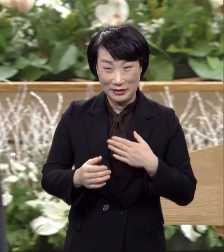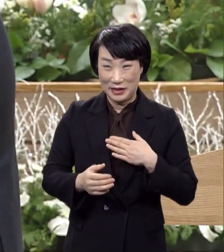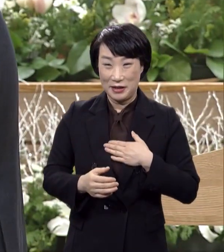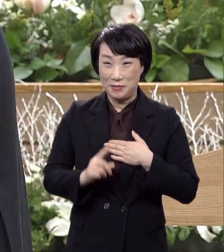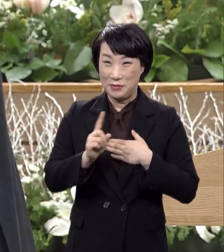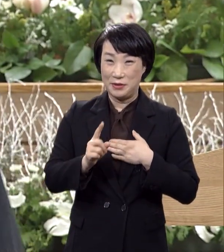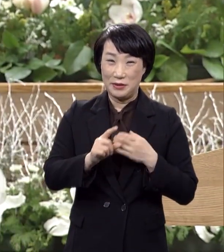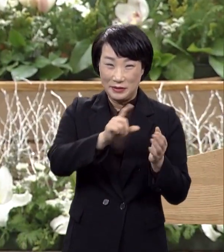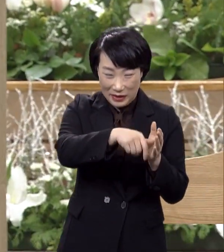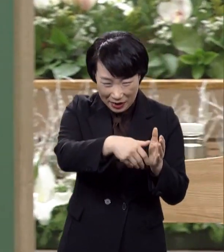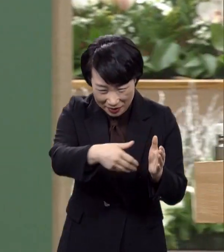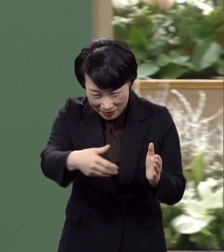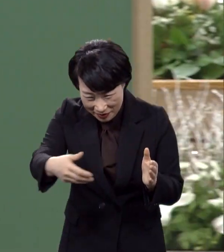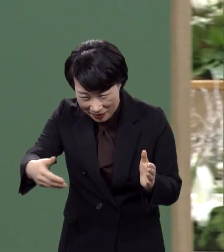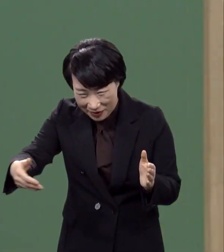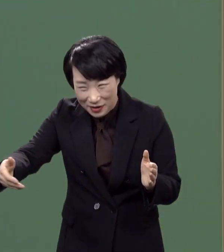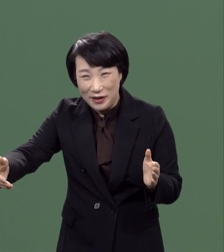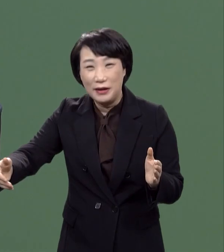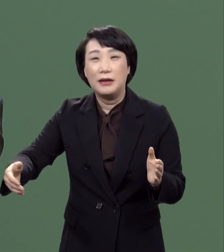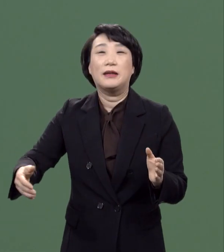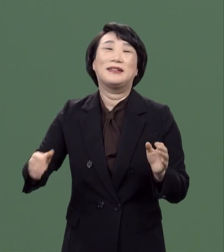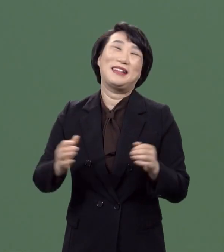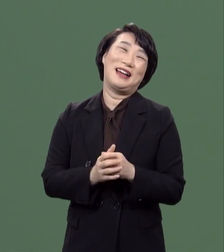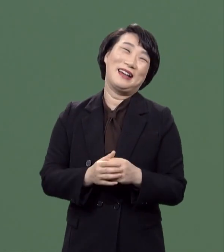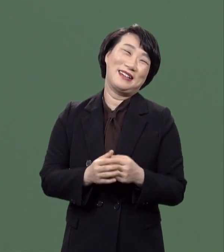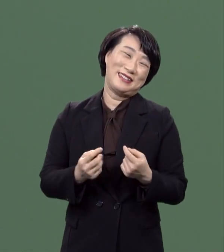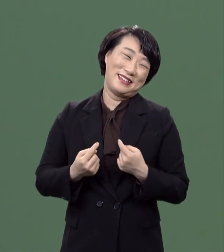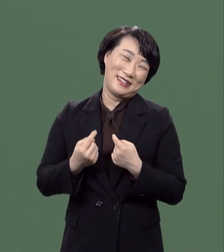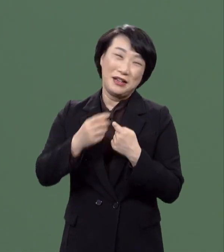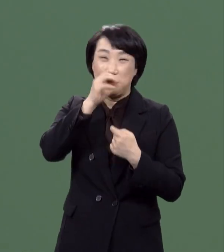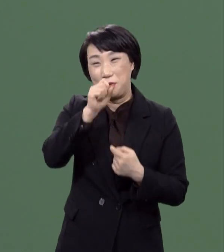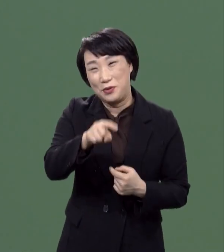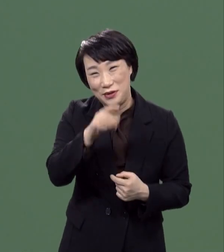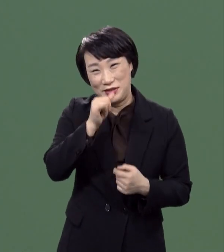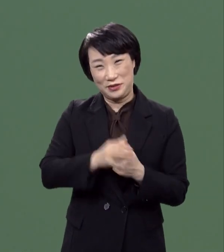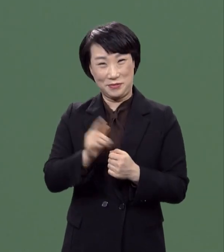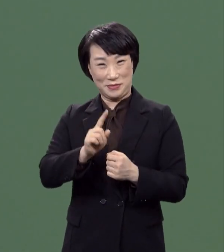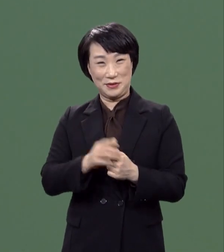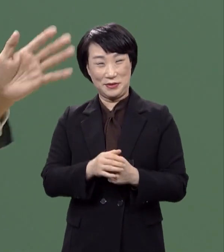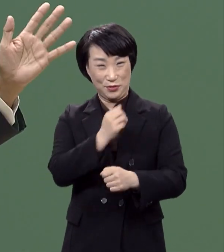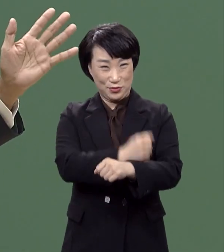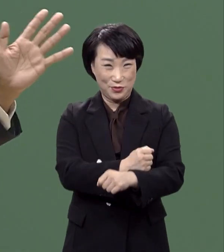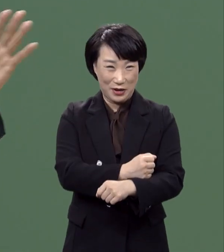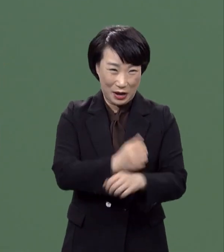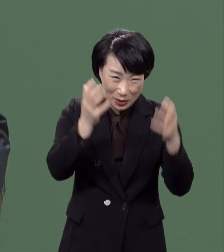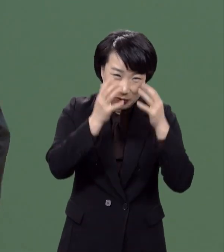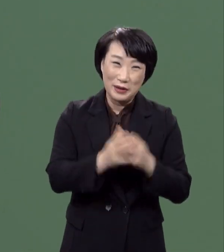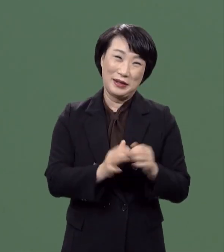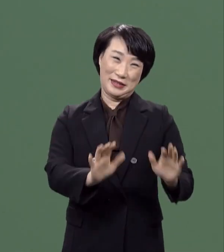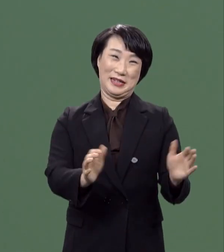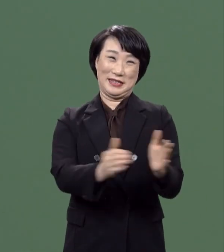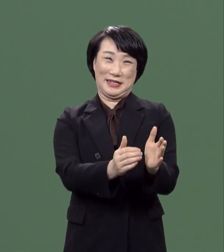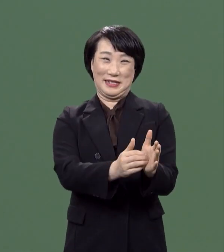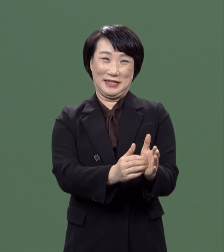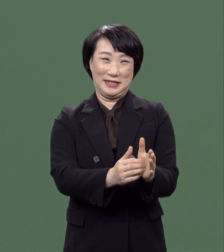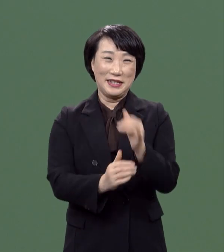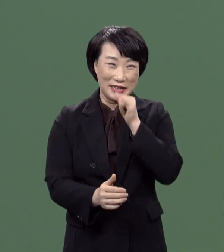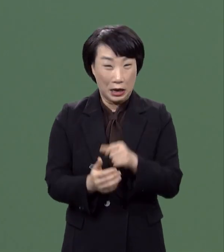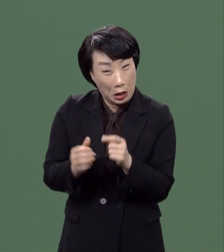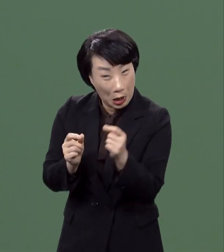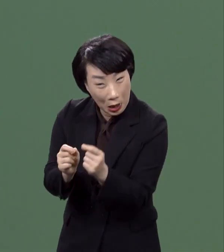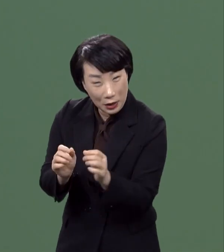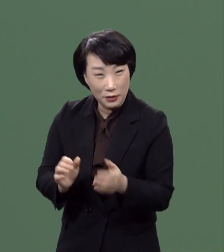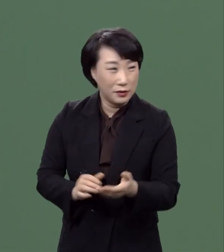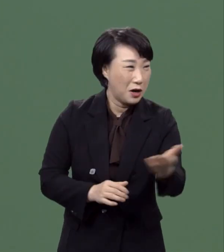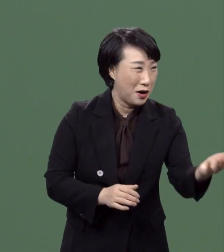죄송합니다, 세월이 지나간 장점이 있어. 무슨 장점이 있냐? 수고와 고통이 끝난다 이 말이에요. 응?